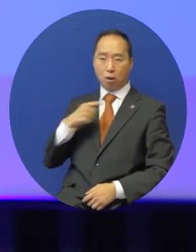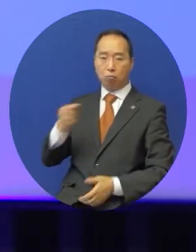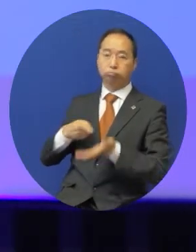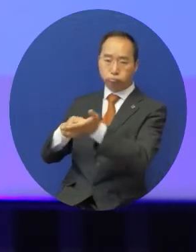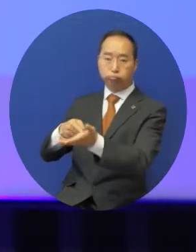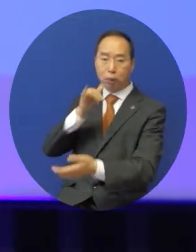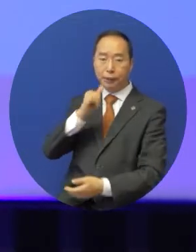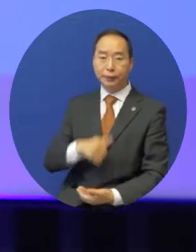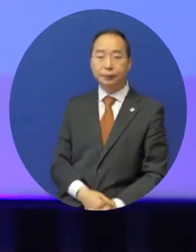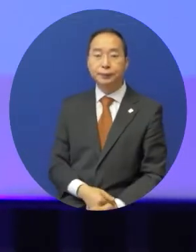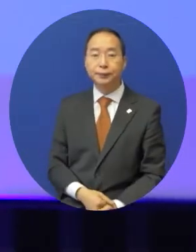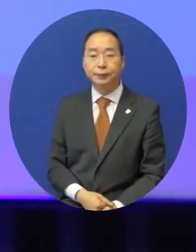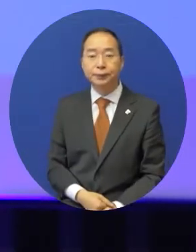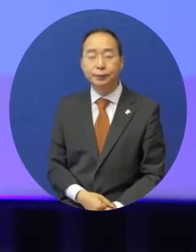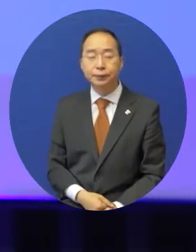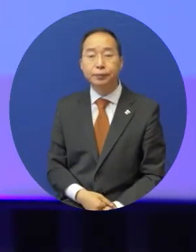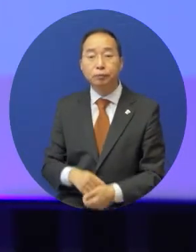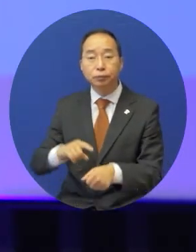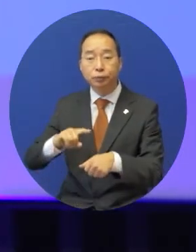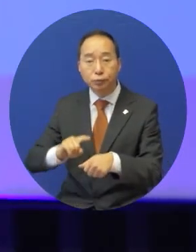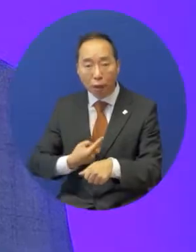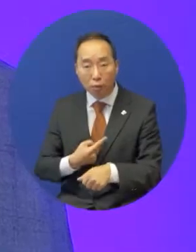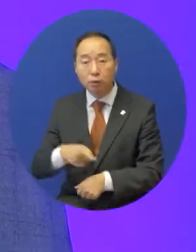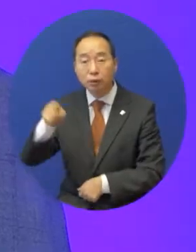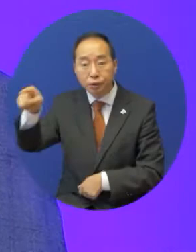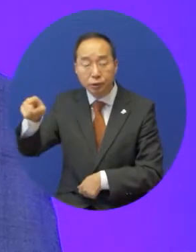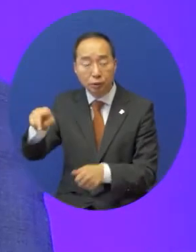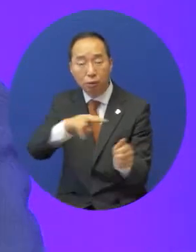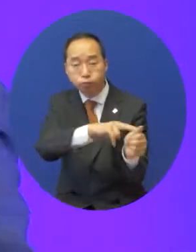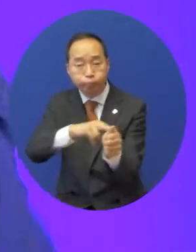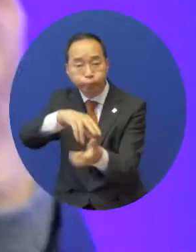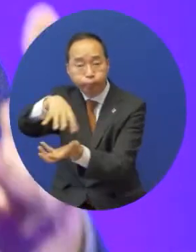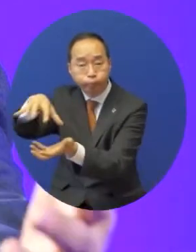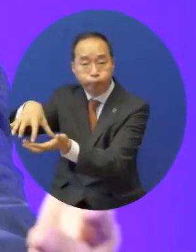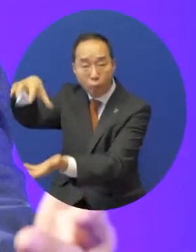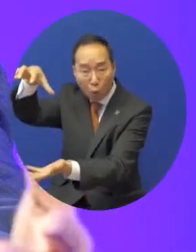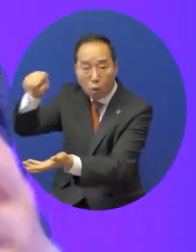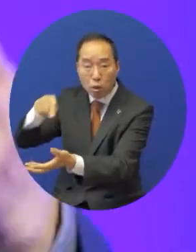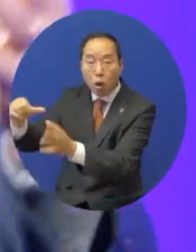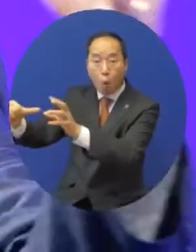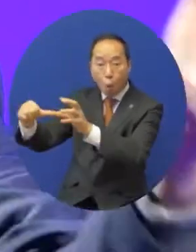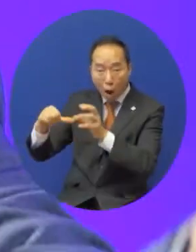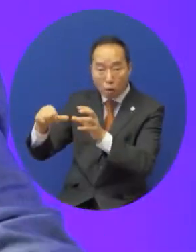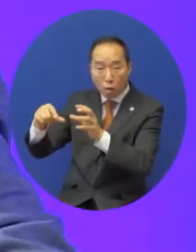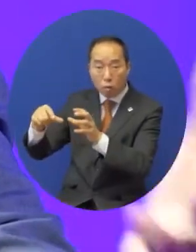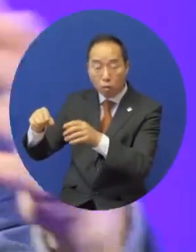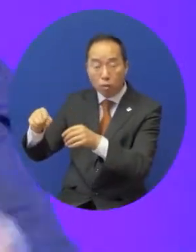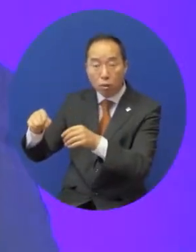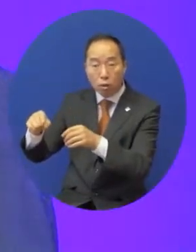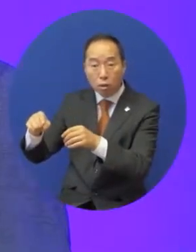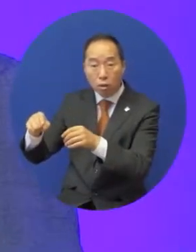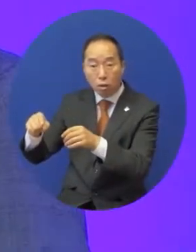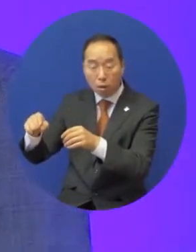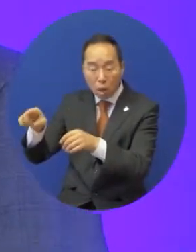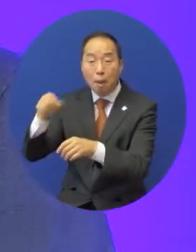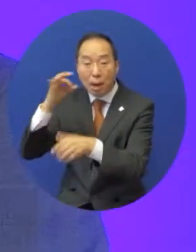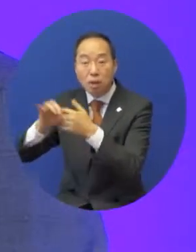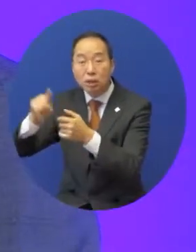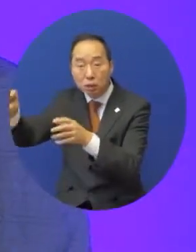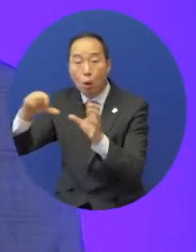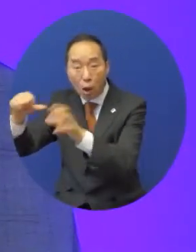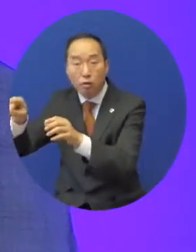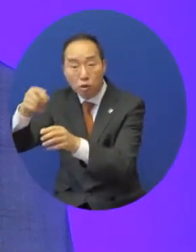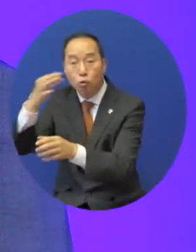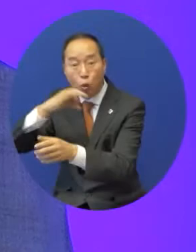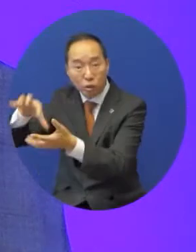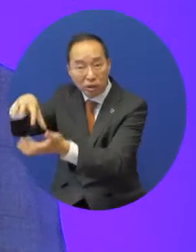데이터 주권을 우리가 주장할 수가 있죠. 그렇게 되면 그 데이터를 활용해서 돈을 벌면 분명히